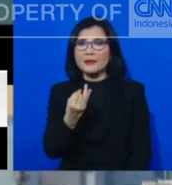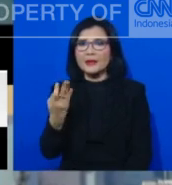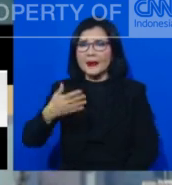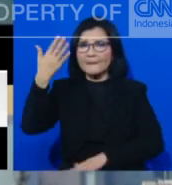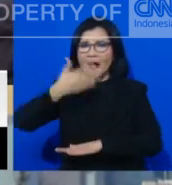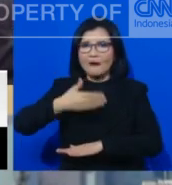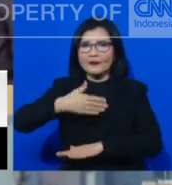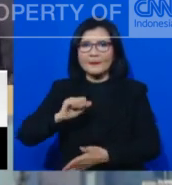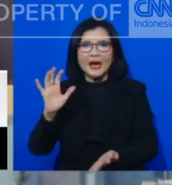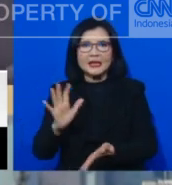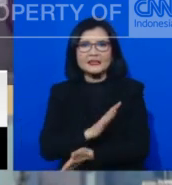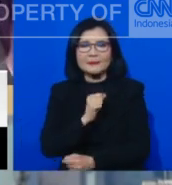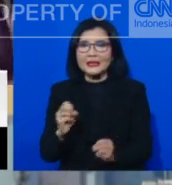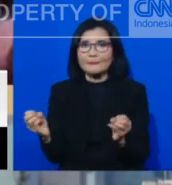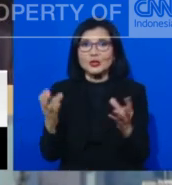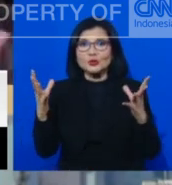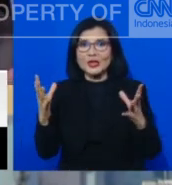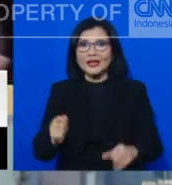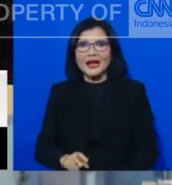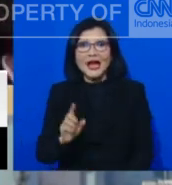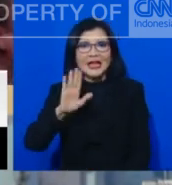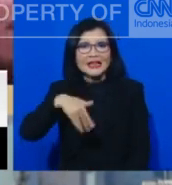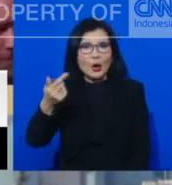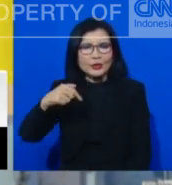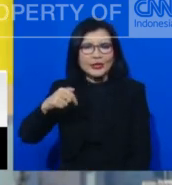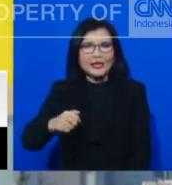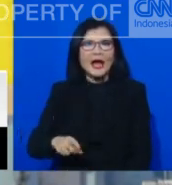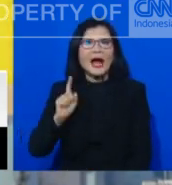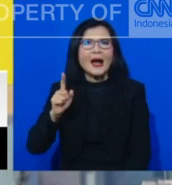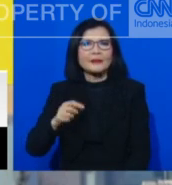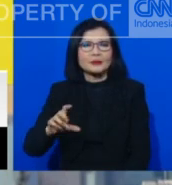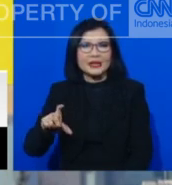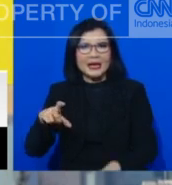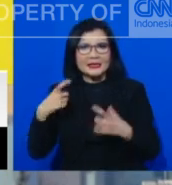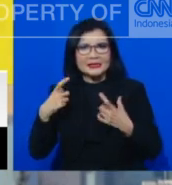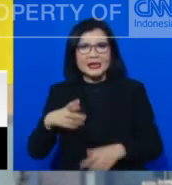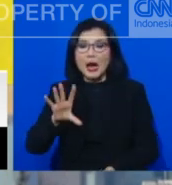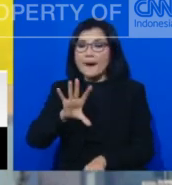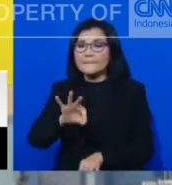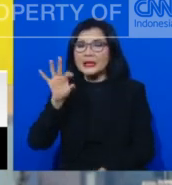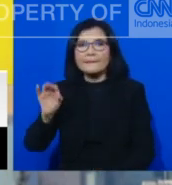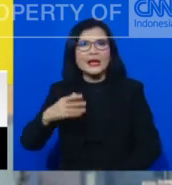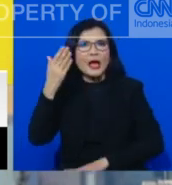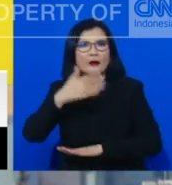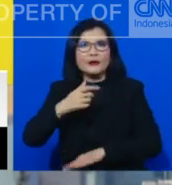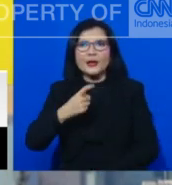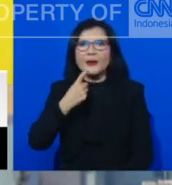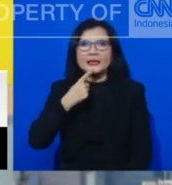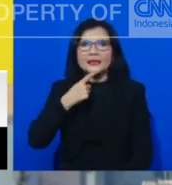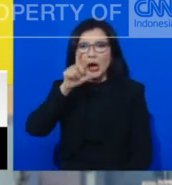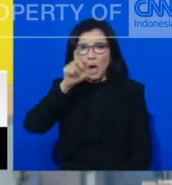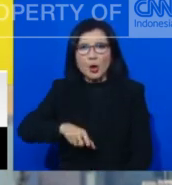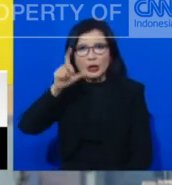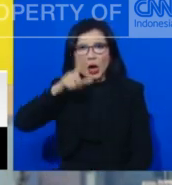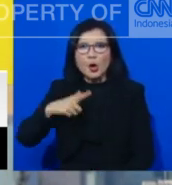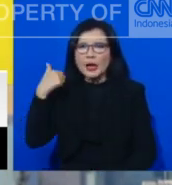berpulauan untuk memberi kejutan tahun ini karena oscars mempunyai sejarah untuk memilih film-film yang mengenai tokoh-tokoh di